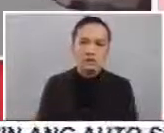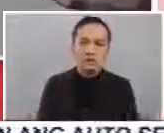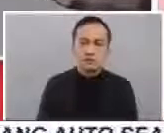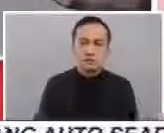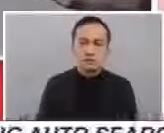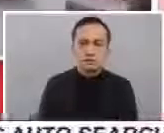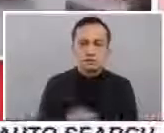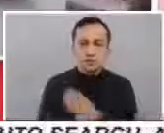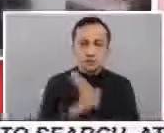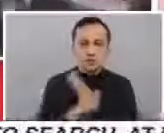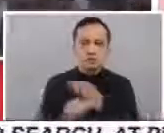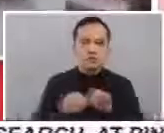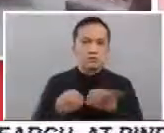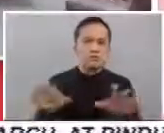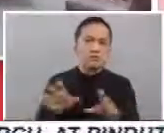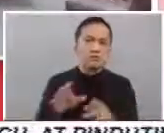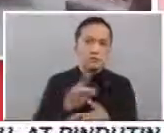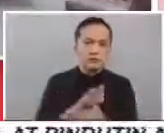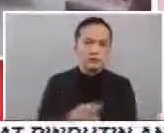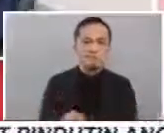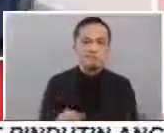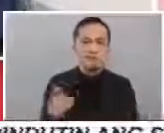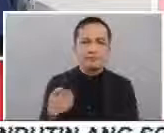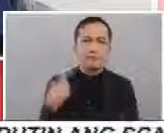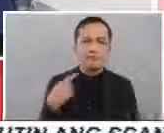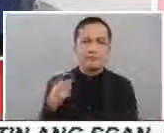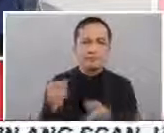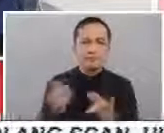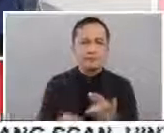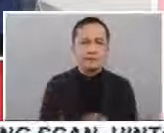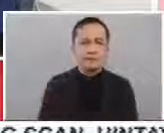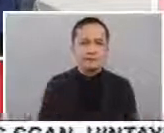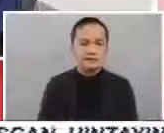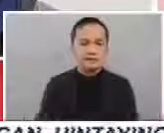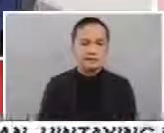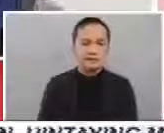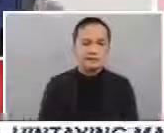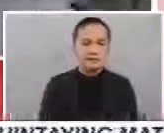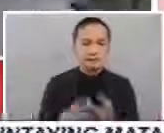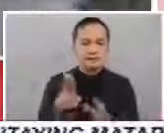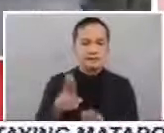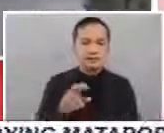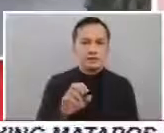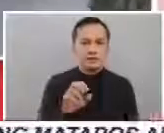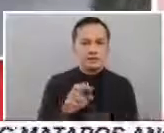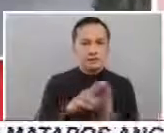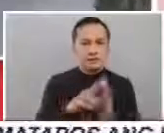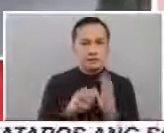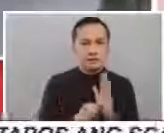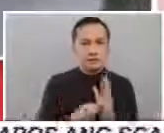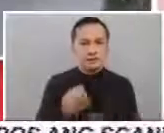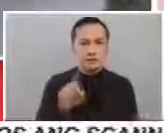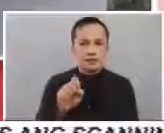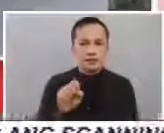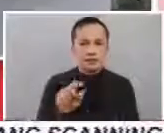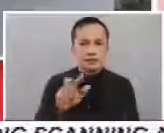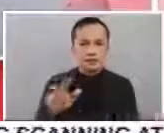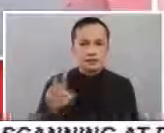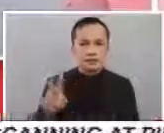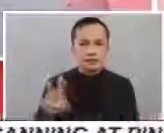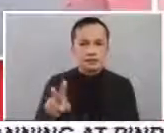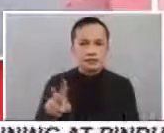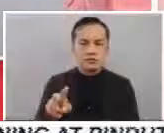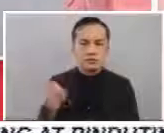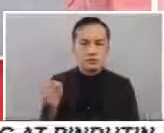ho sa mga dadaan po doon ng ating mga kababayan na para magtrabaho. Medyo may baka ngayon po may konting hassle tayong